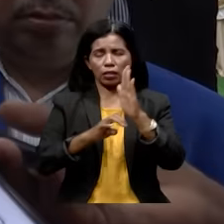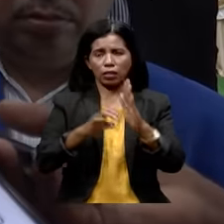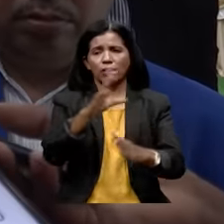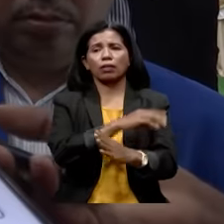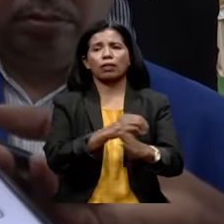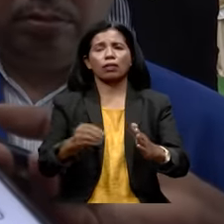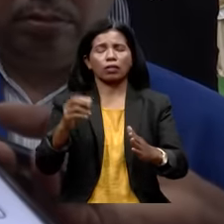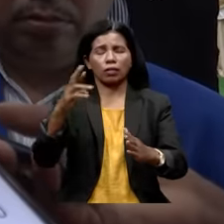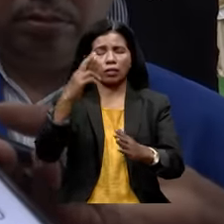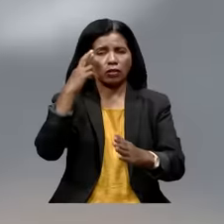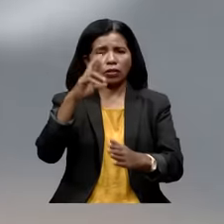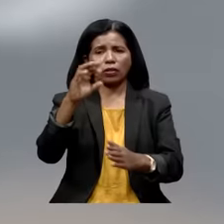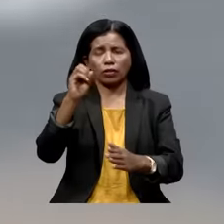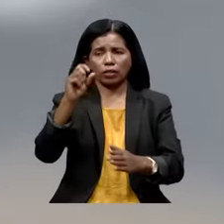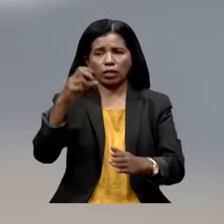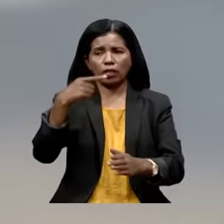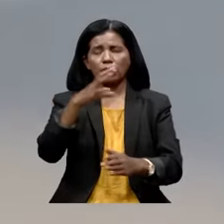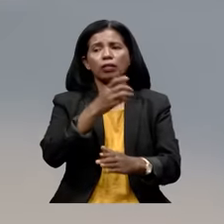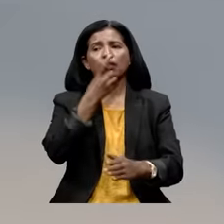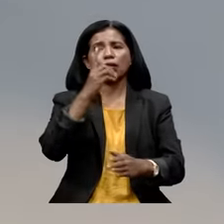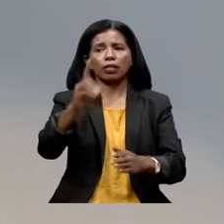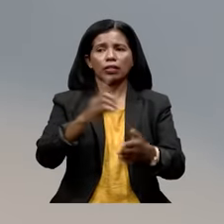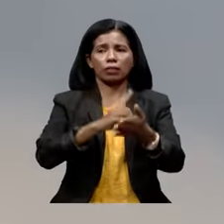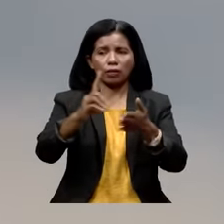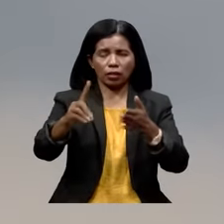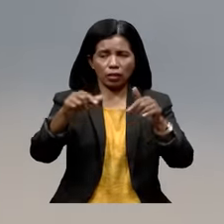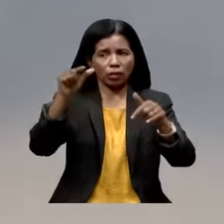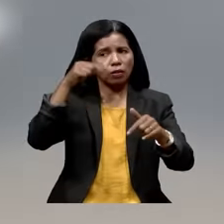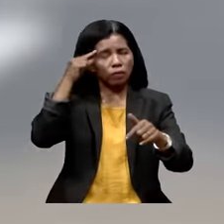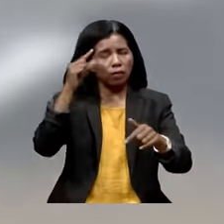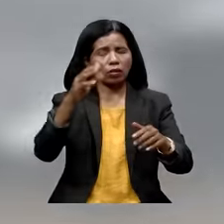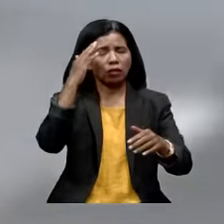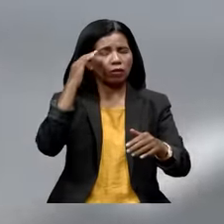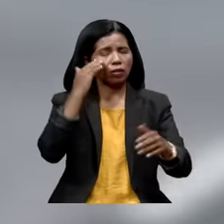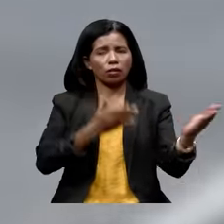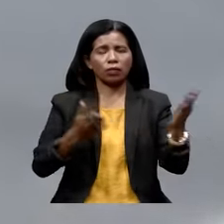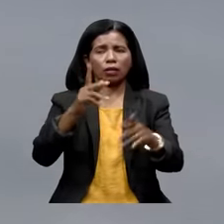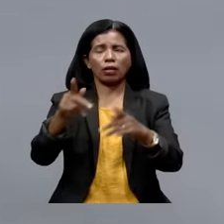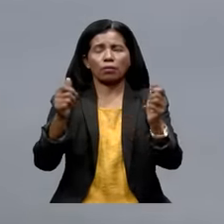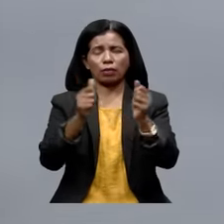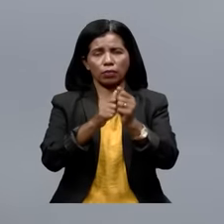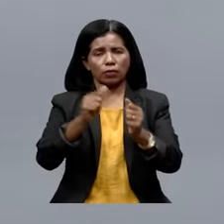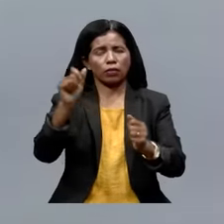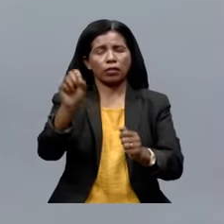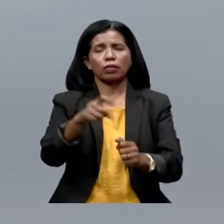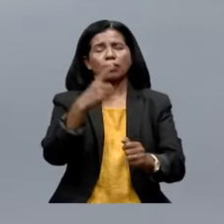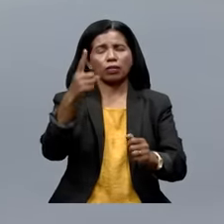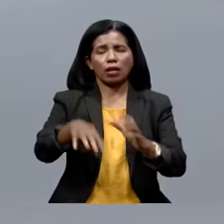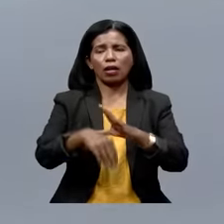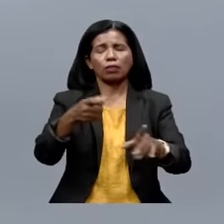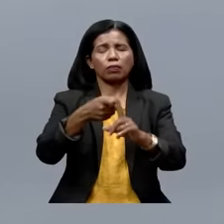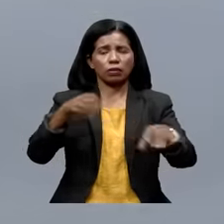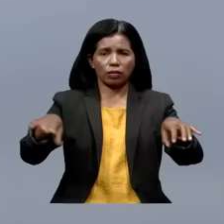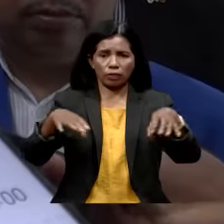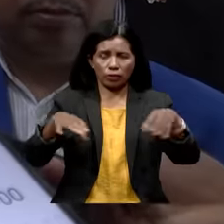Emprego Rosario Araujo Mendonça deklara katak, semana ne, Guvern Korea sai deporta trabalhador Timor Oang na insanulo racing ida, tama halai sai si sistema.